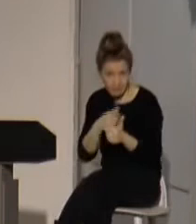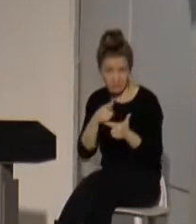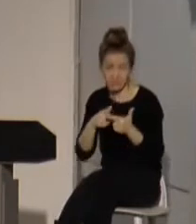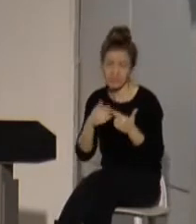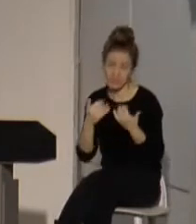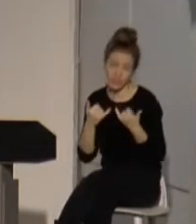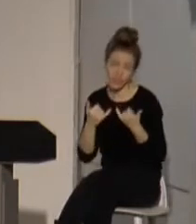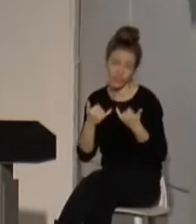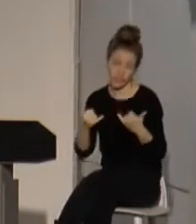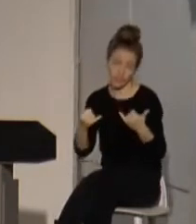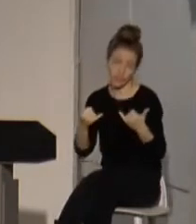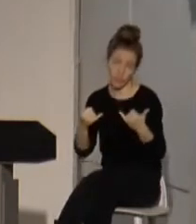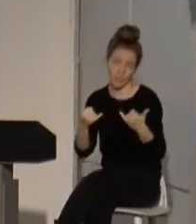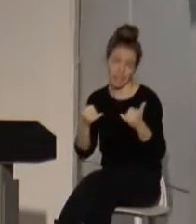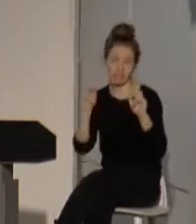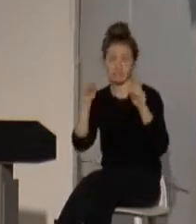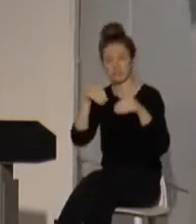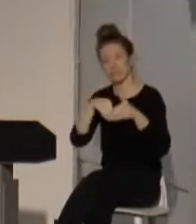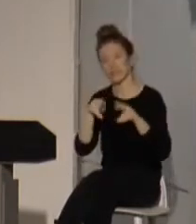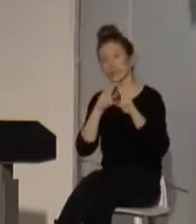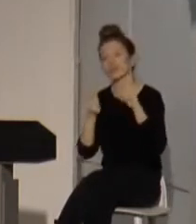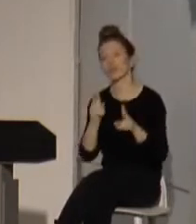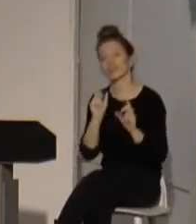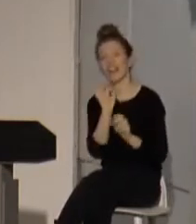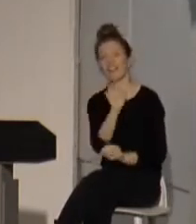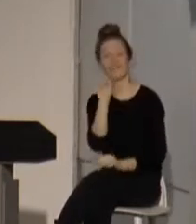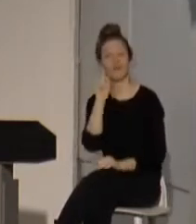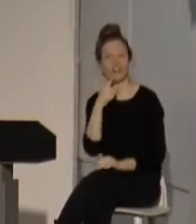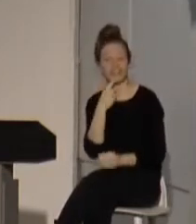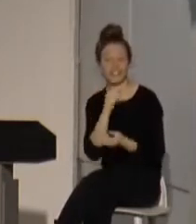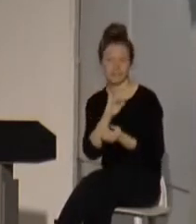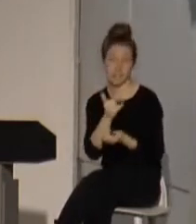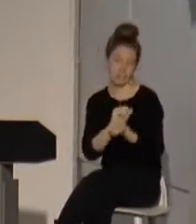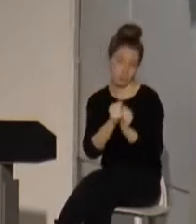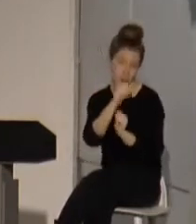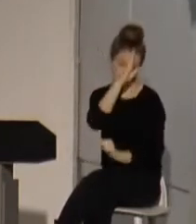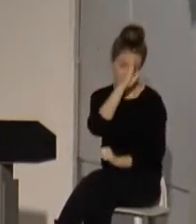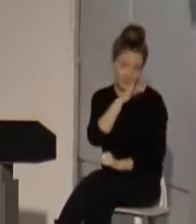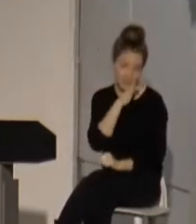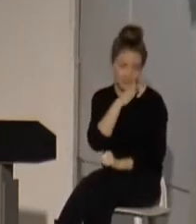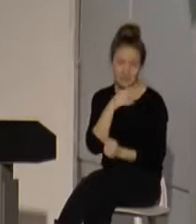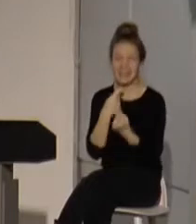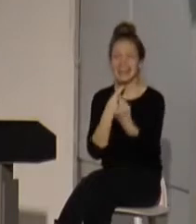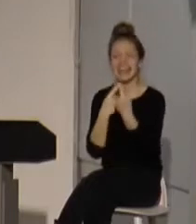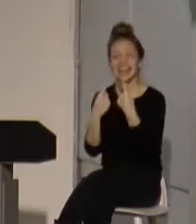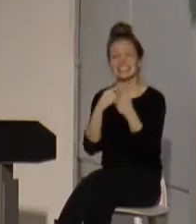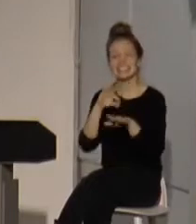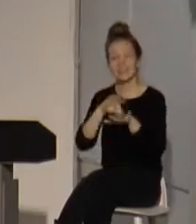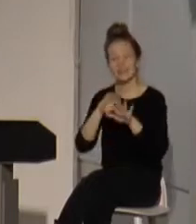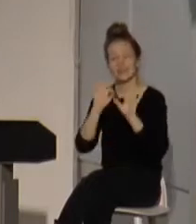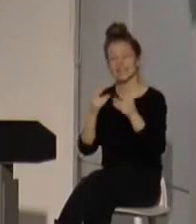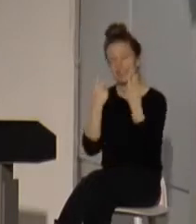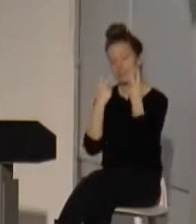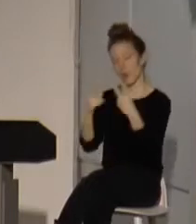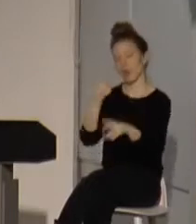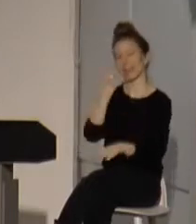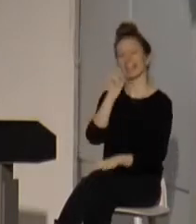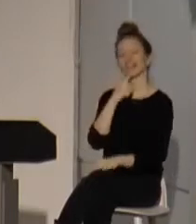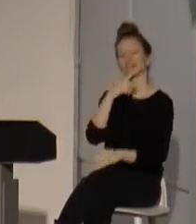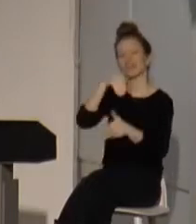עבור, כפתרון עבור חרשים, כן, או כבדי שמיעה. זה השיח הרפואי בעצם רואה את החרשות